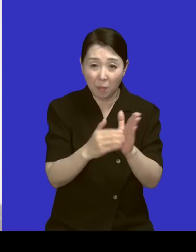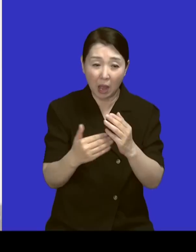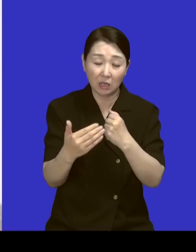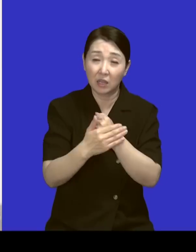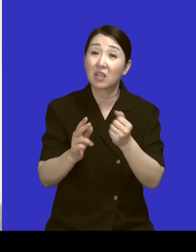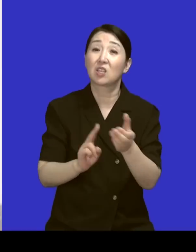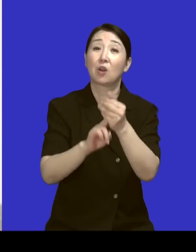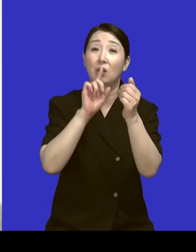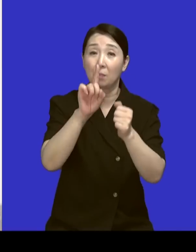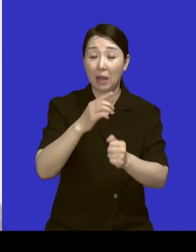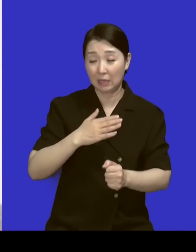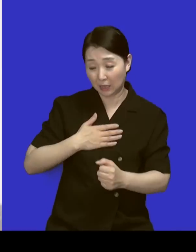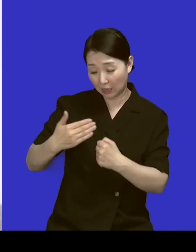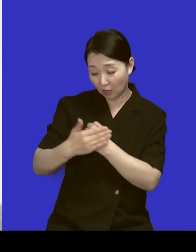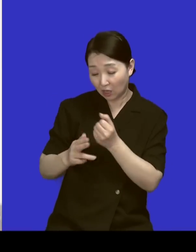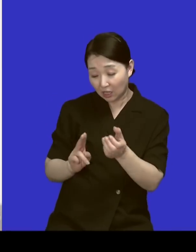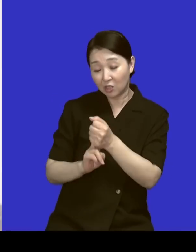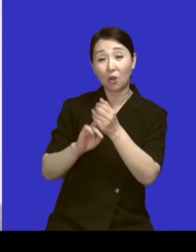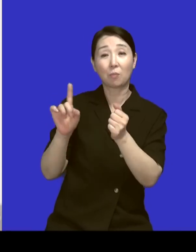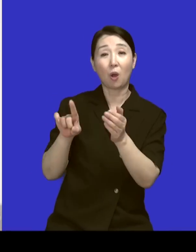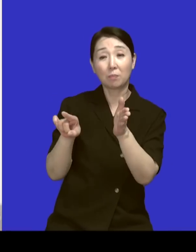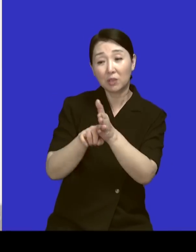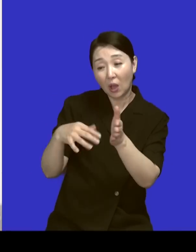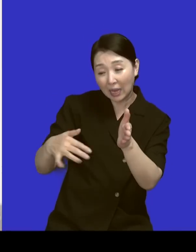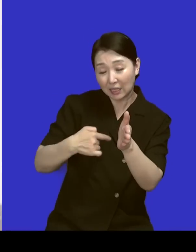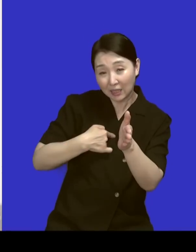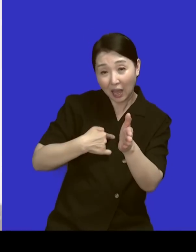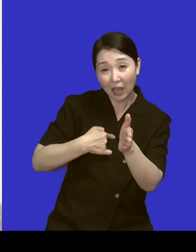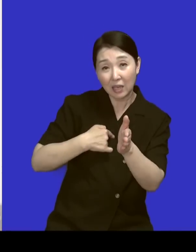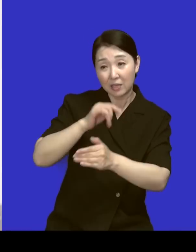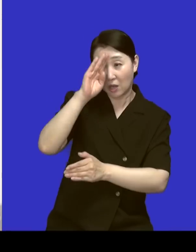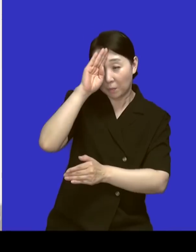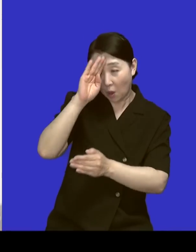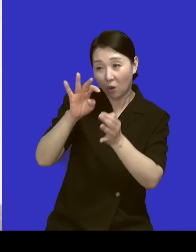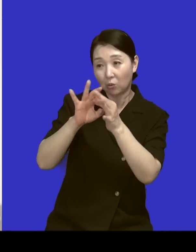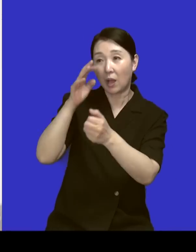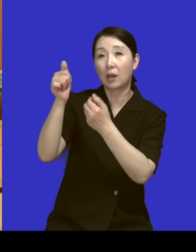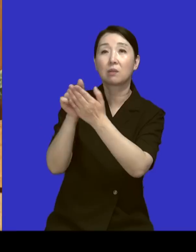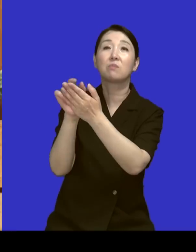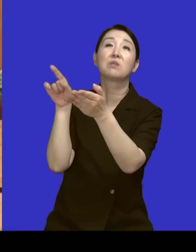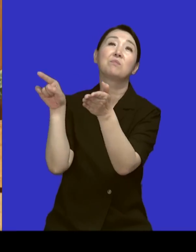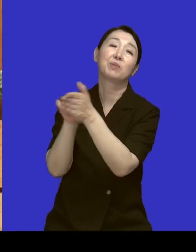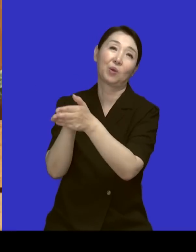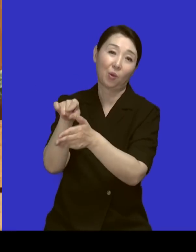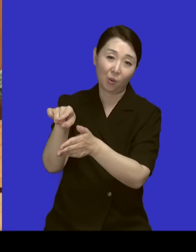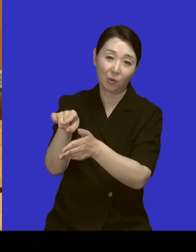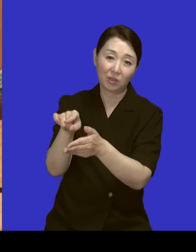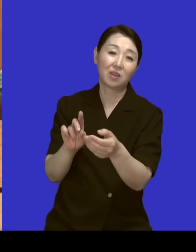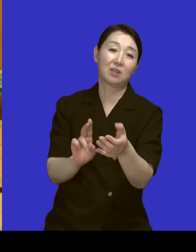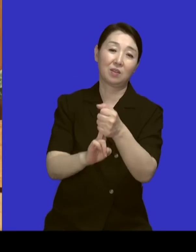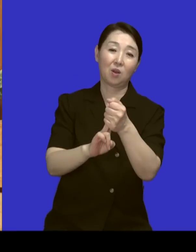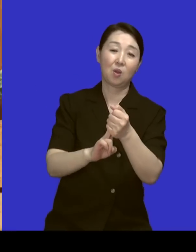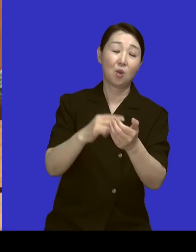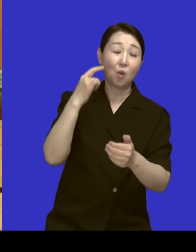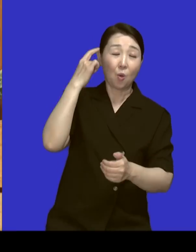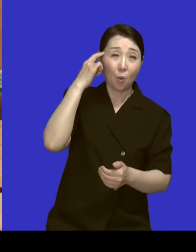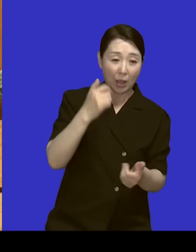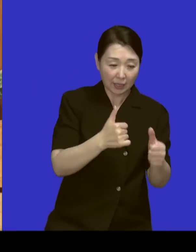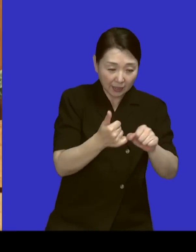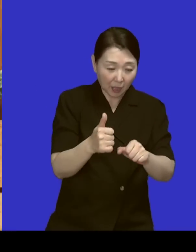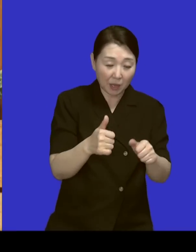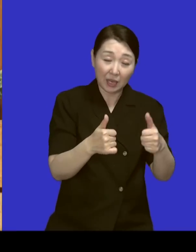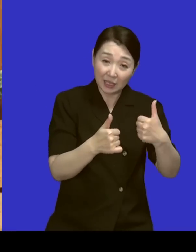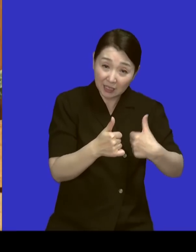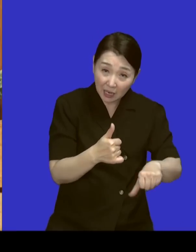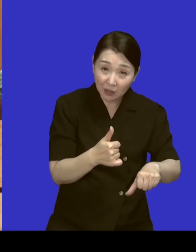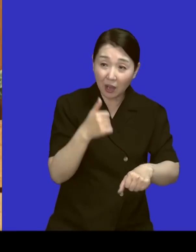은혜이자 기적은 믿지 않았던 내가 조현병을 통해서 하나님을 믿었다는 거, 네. 사망의 자녀가 생명의 자녀로 거듭난